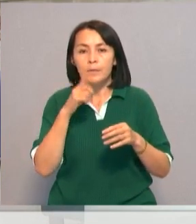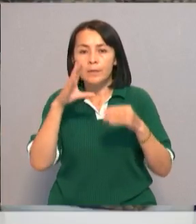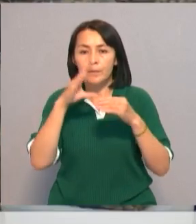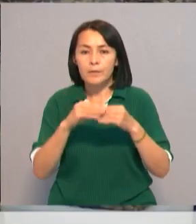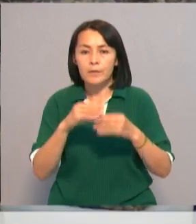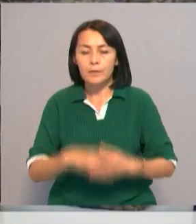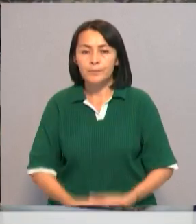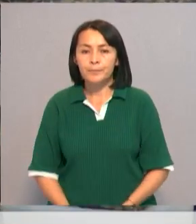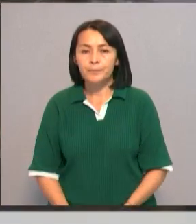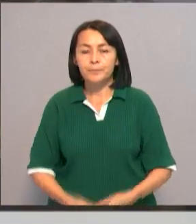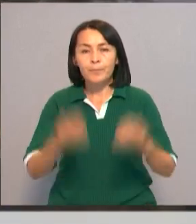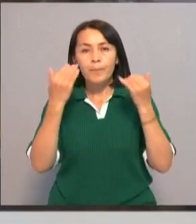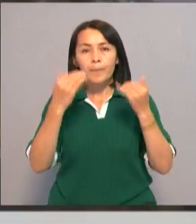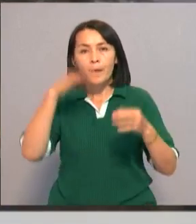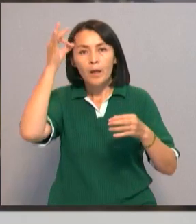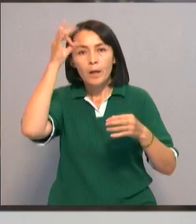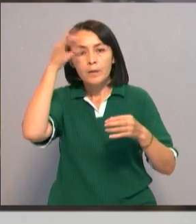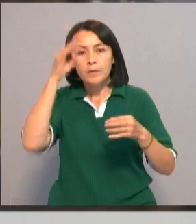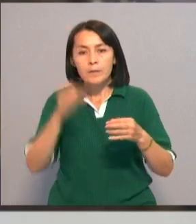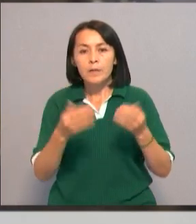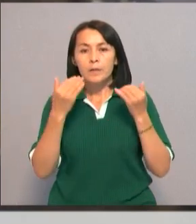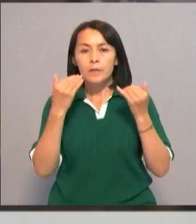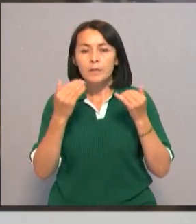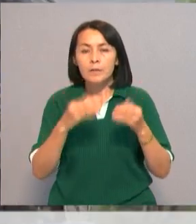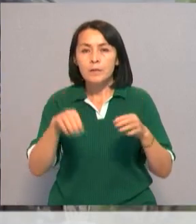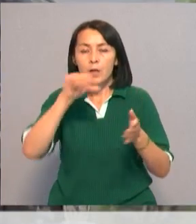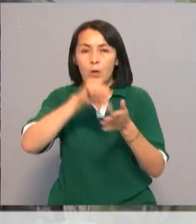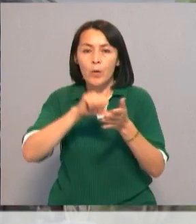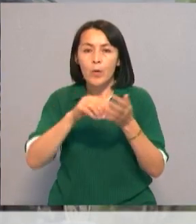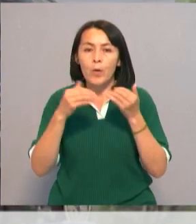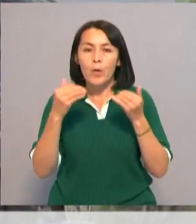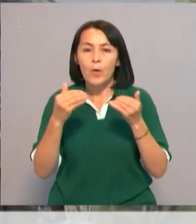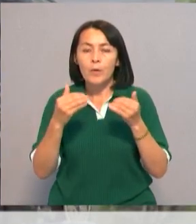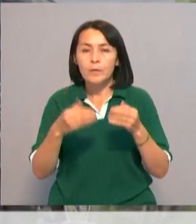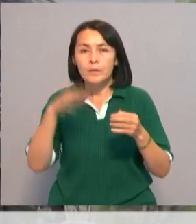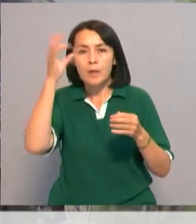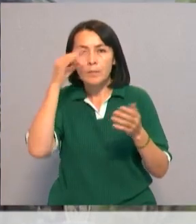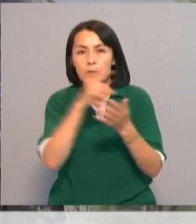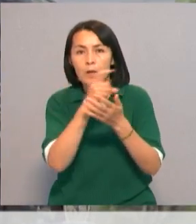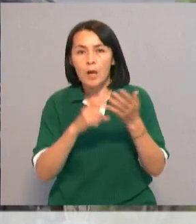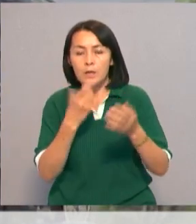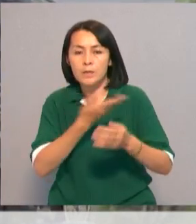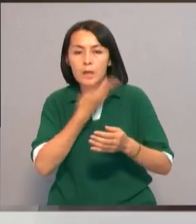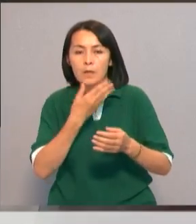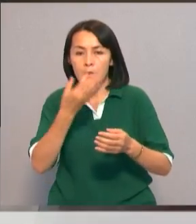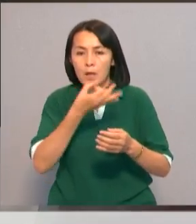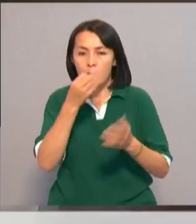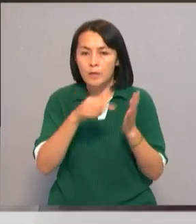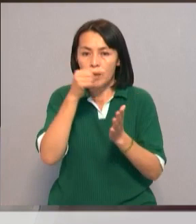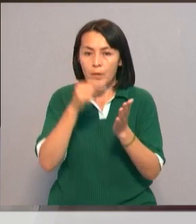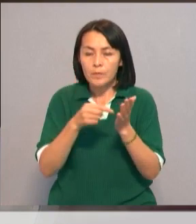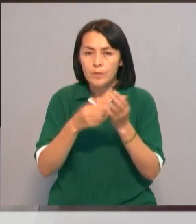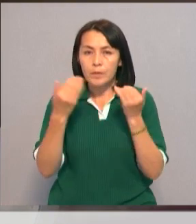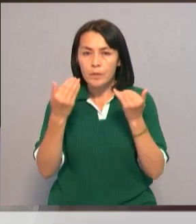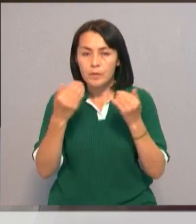вечеринку. Кроме того, психолог и оратор Марал Жумагильди приняла участие в вечере и в психопоэзии прочитала стихи. Ответила на вопросы и